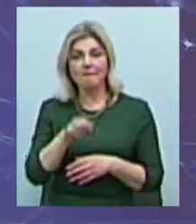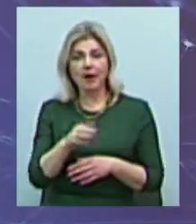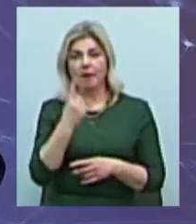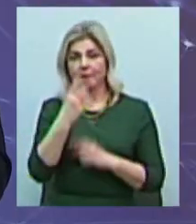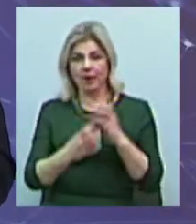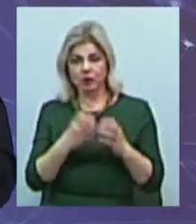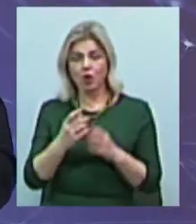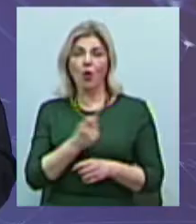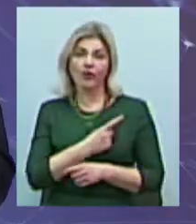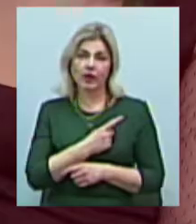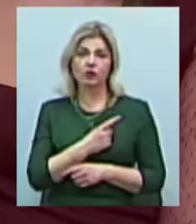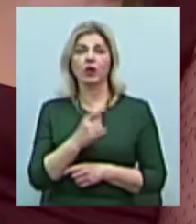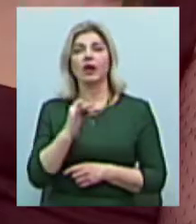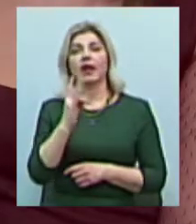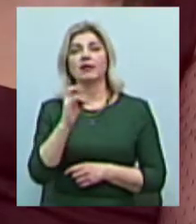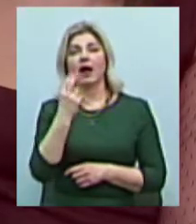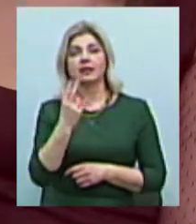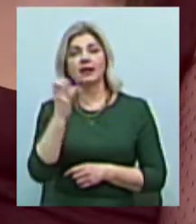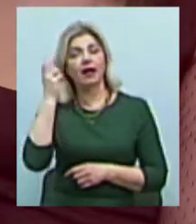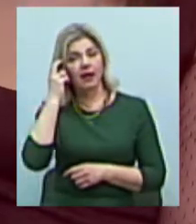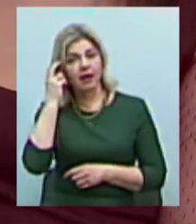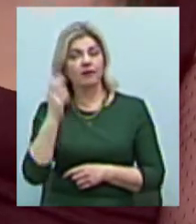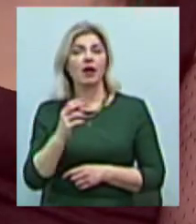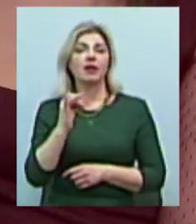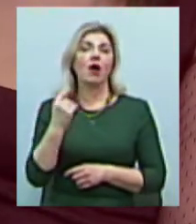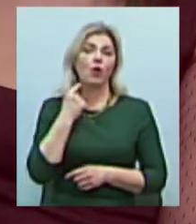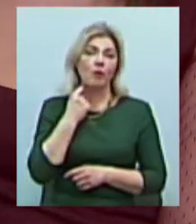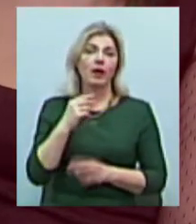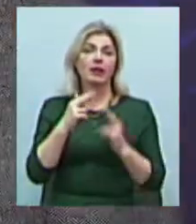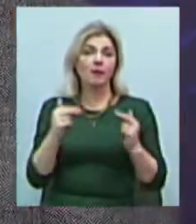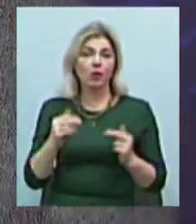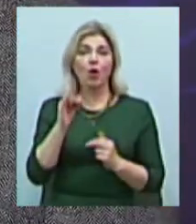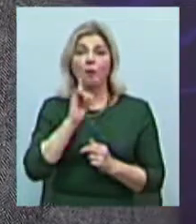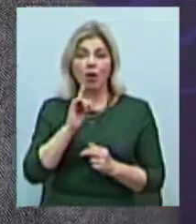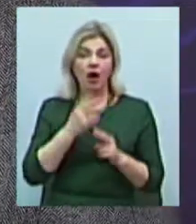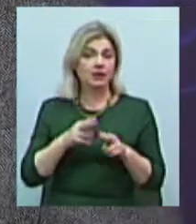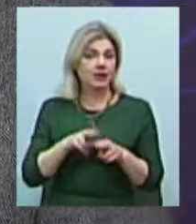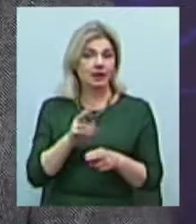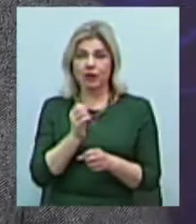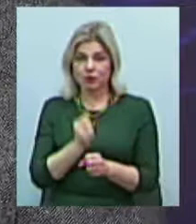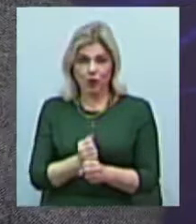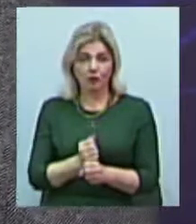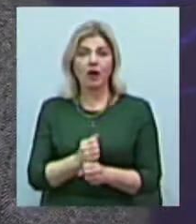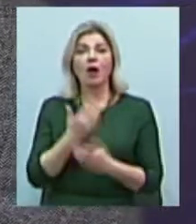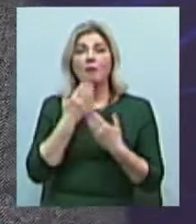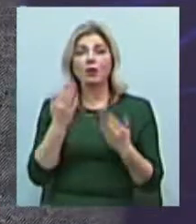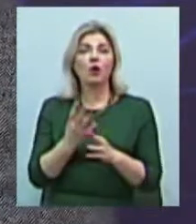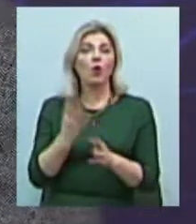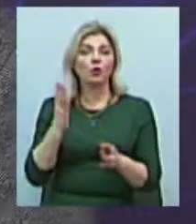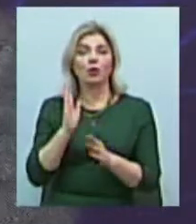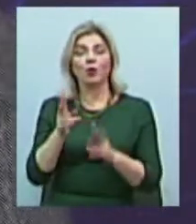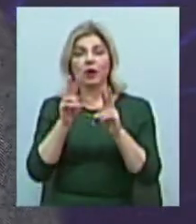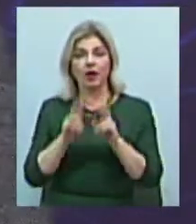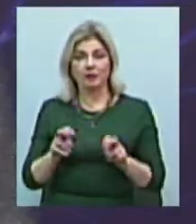міжнародні значення на Одесу, національного на Київ, на Кропивницький, на Дніпро. І поки ми це не зробимо, звісно, в останню чергу будуть